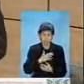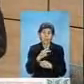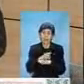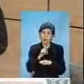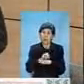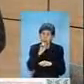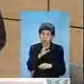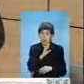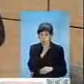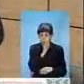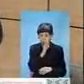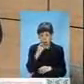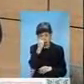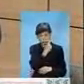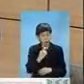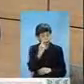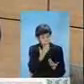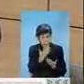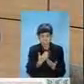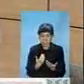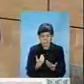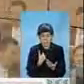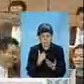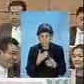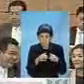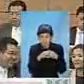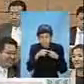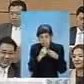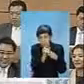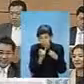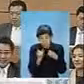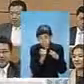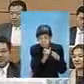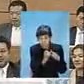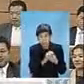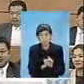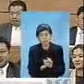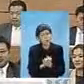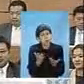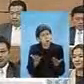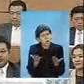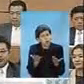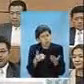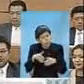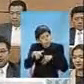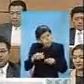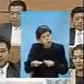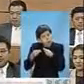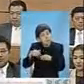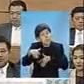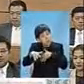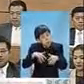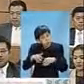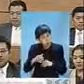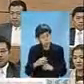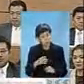างนี้ครับถ้าใครก็ตามที่มีสถานะเป็นโจรเอาอะไรมาให้ประชาชนเนี่ยประชาชน